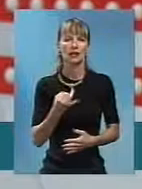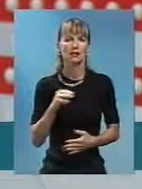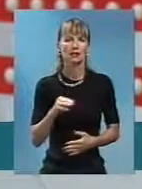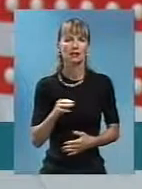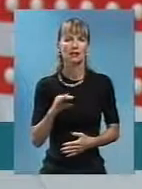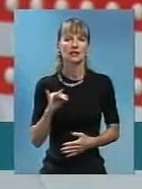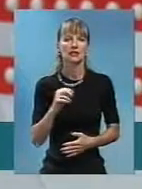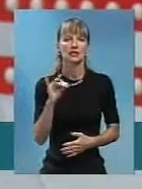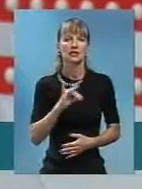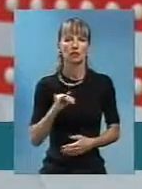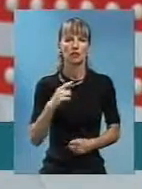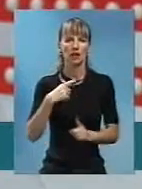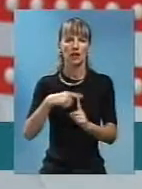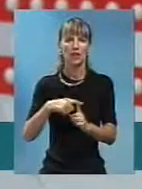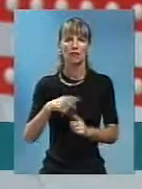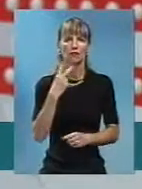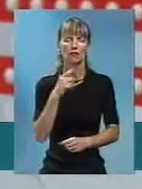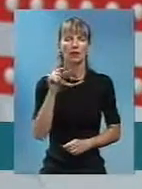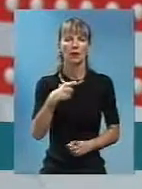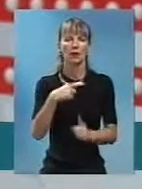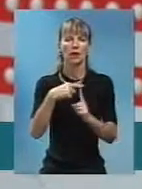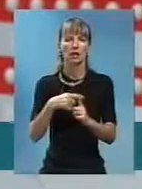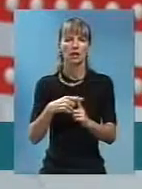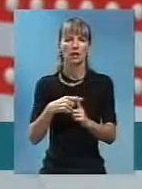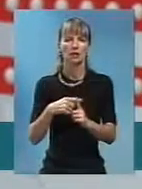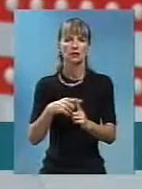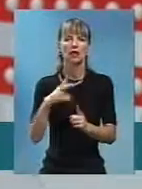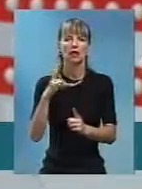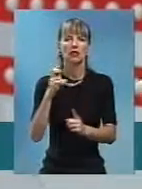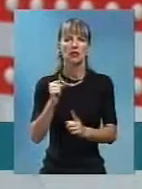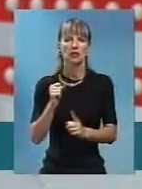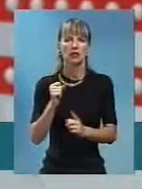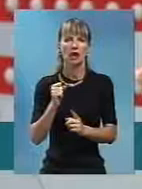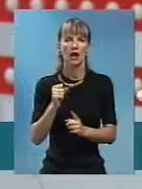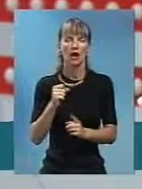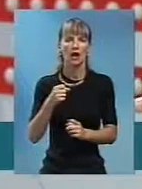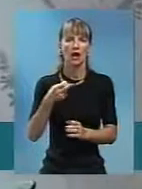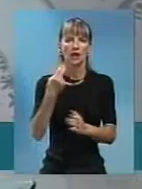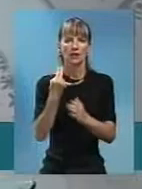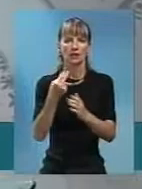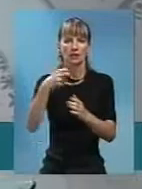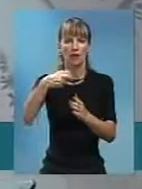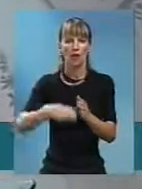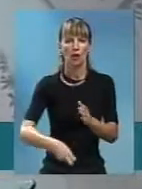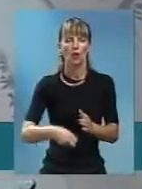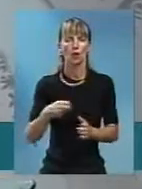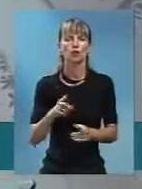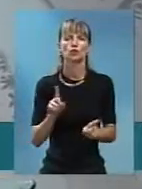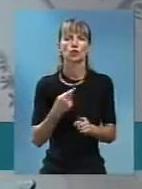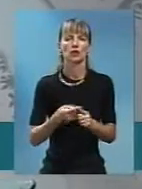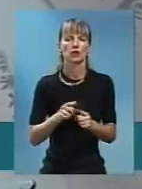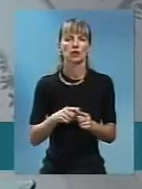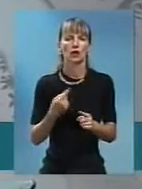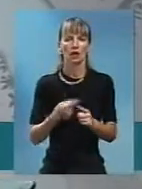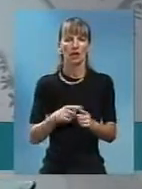Христа, і ви побачите там хрест на рогах якоря. Він так і називається. Що ж означає тризуб? Це саме хрест